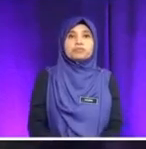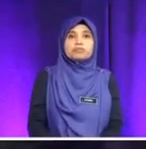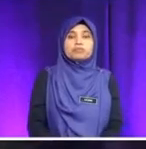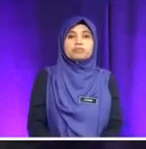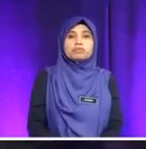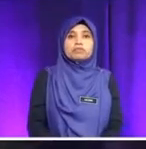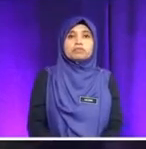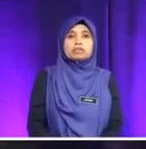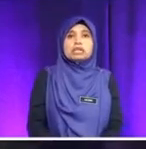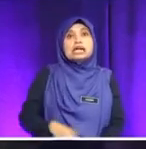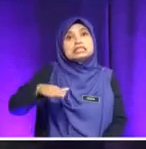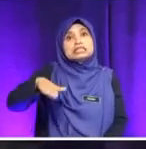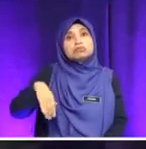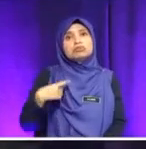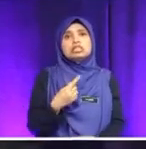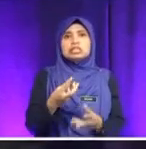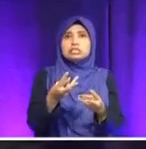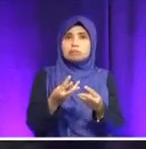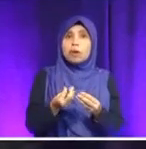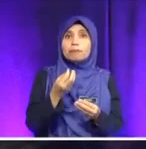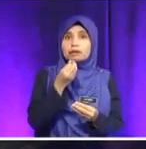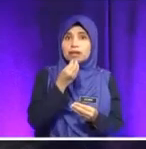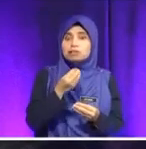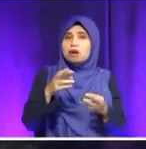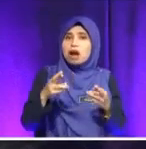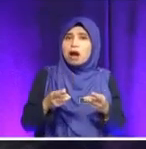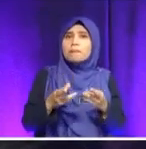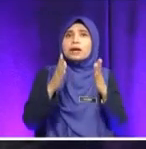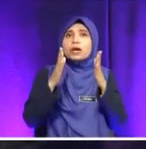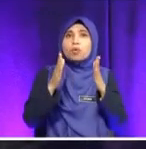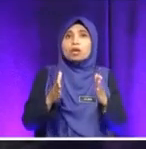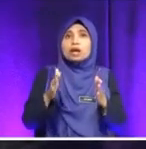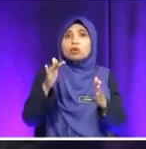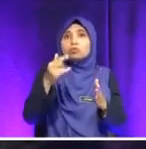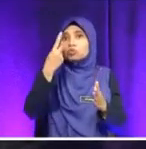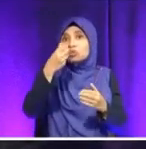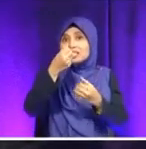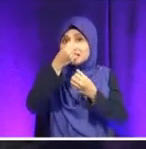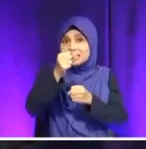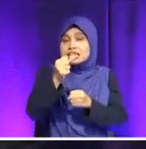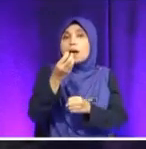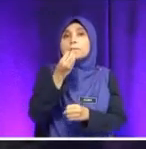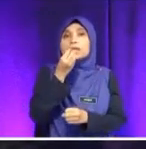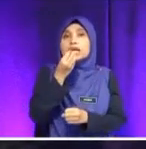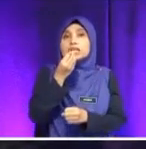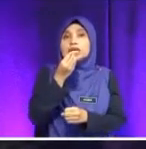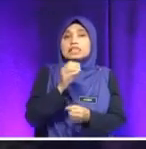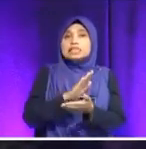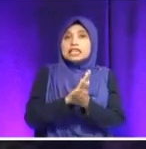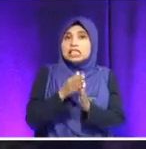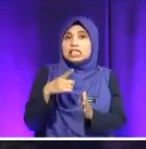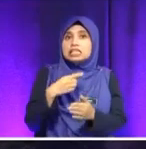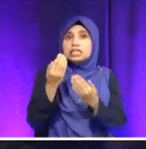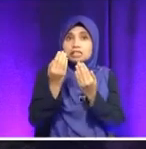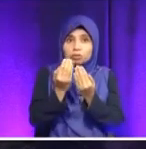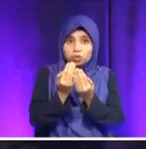Baik cikgu. Maknanya sebelum kita nak makan ni cikgu ya, ramai yang terlibat dalam nak menyiapkan makanan kita. Maka kita bersyukurlah bila